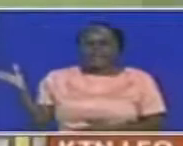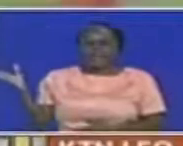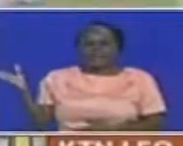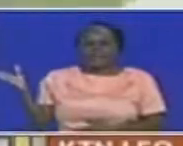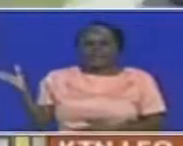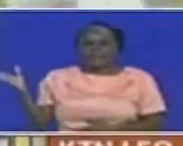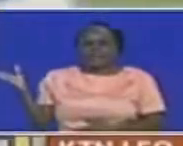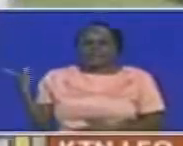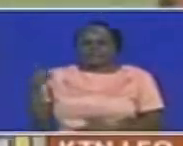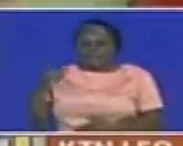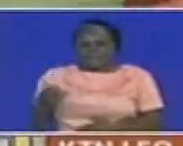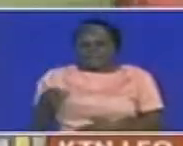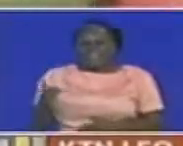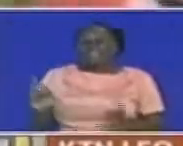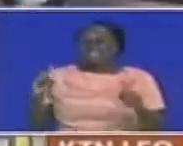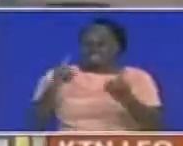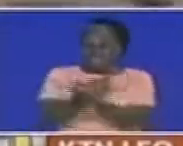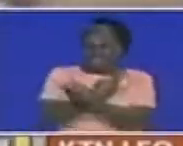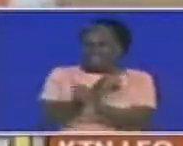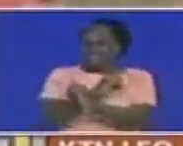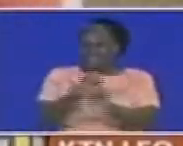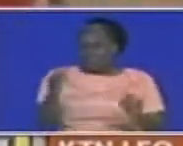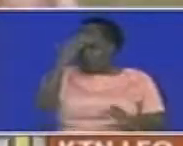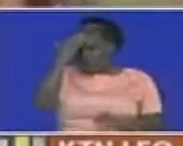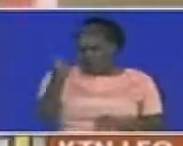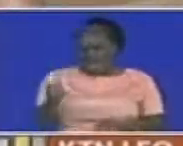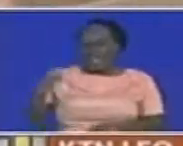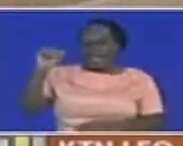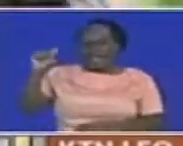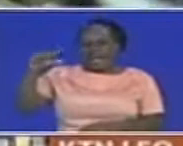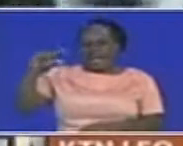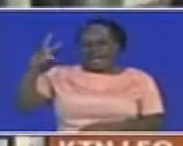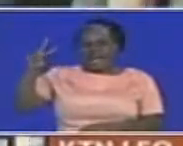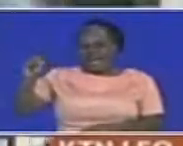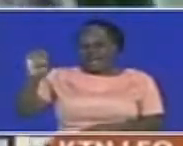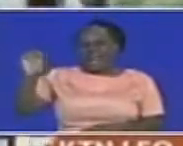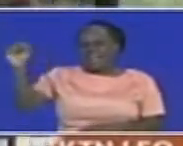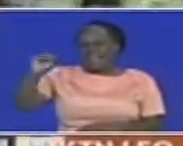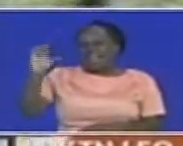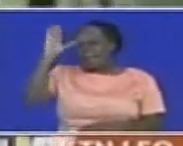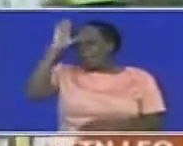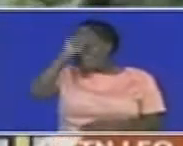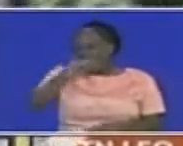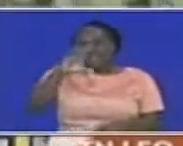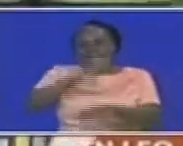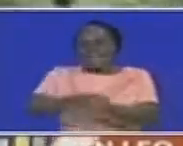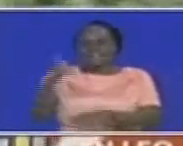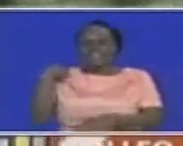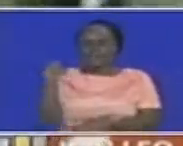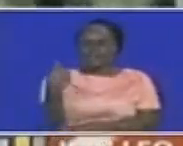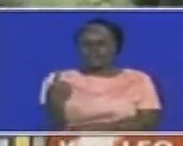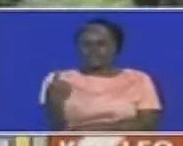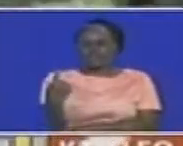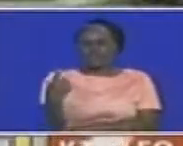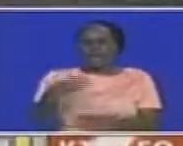Hili mambo hayako tofauti, kwani Agnes Jepkosgei Cheserekai alikosa kuhifadhi taji hilo baada ya kumaliza nafasi ya pili nyuma ya Alice